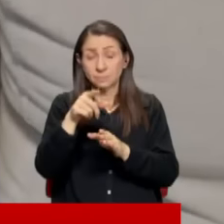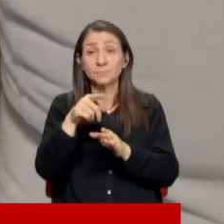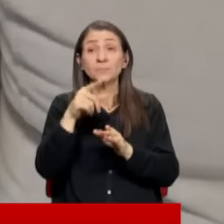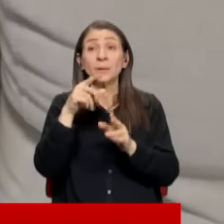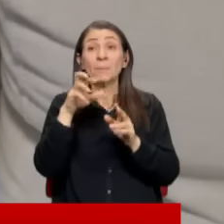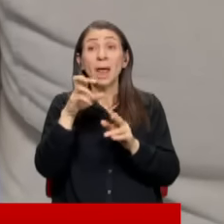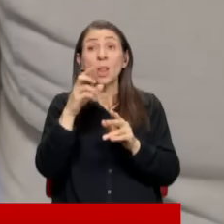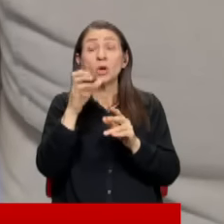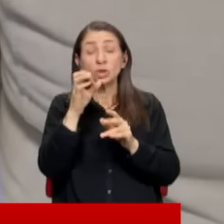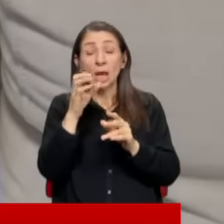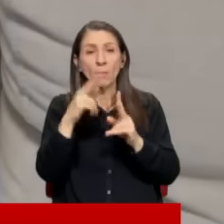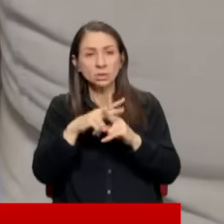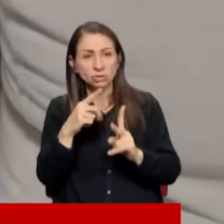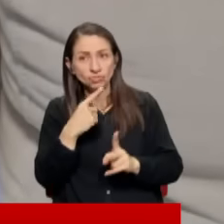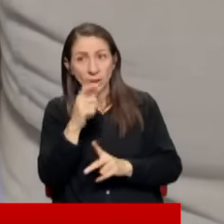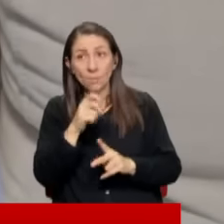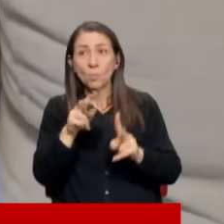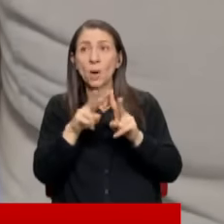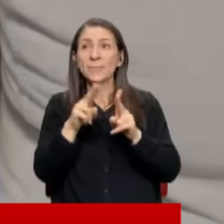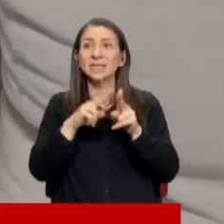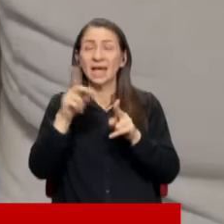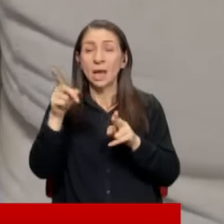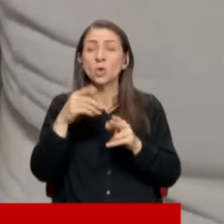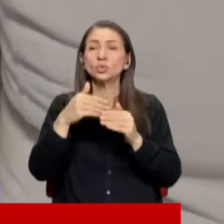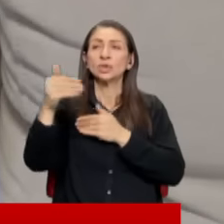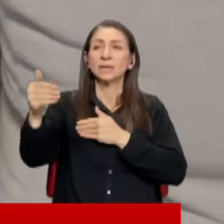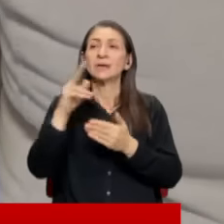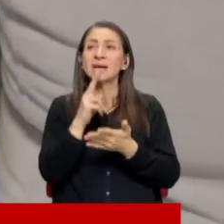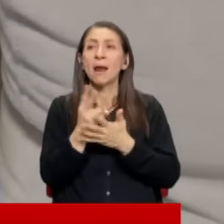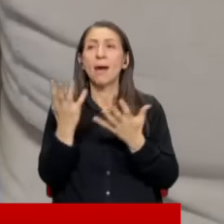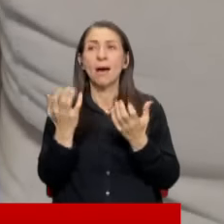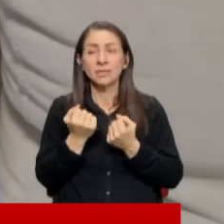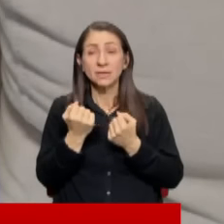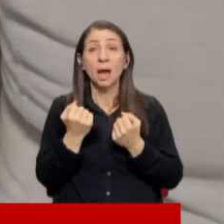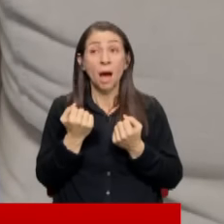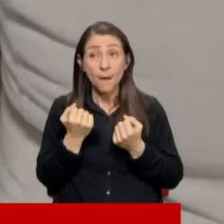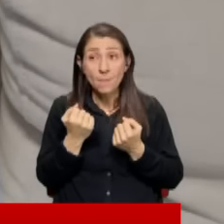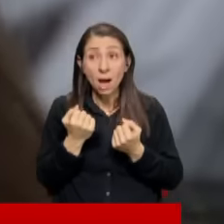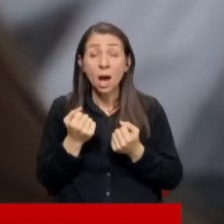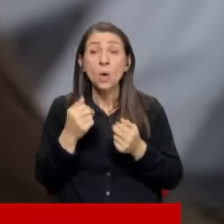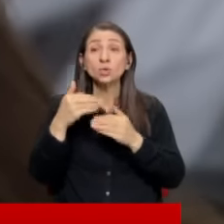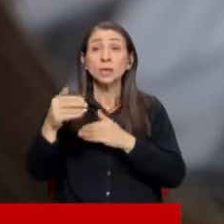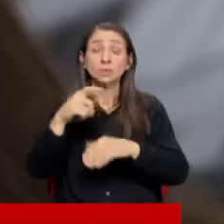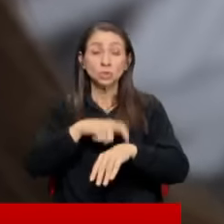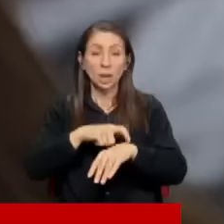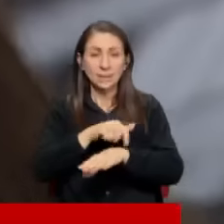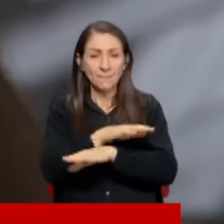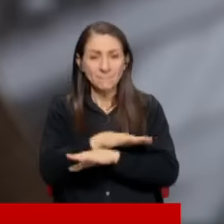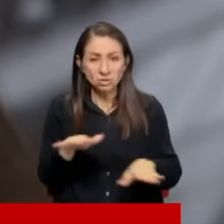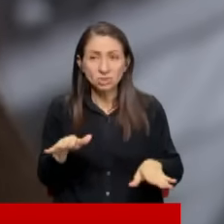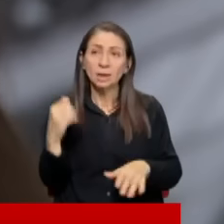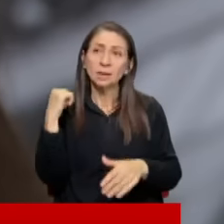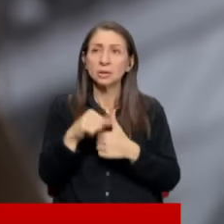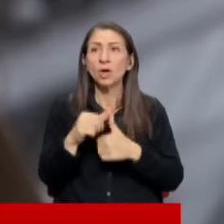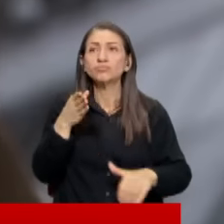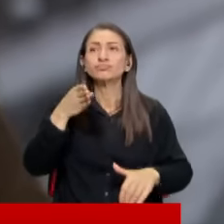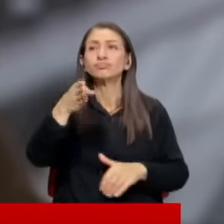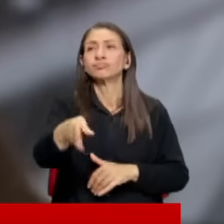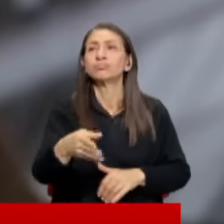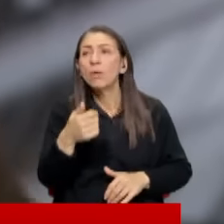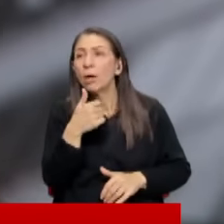Özkan polise şikayetçi oldu. Muhammed K. hakkında uzaklaştırma kararı aldırdı ama uzaklaştırma süresi dolunca yine kapısına